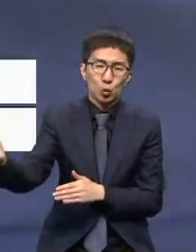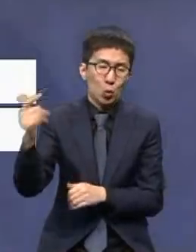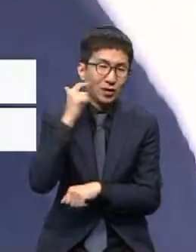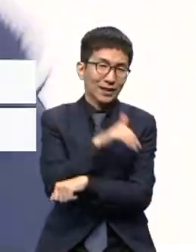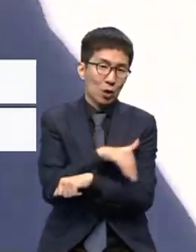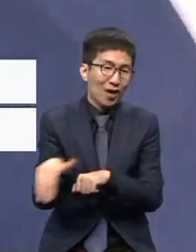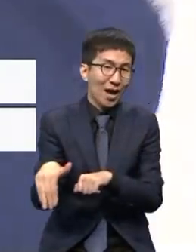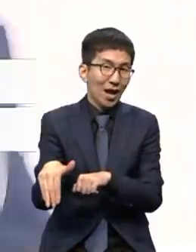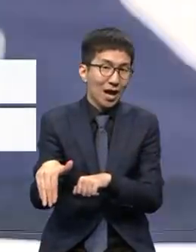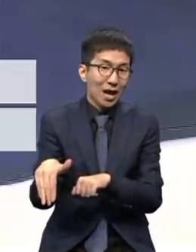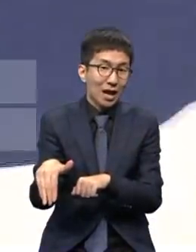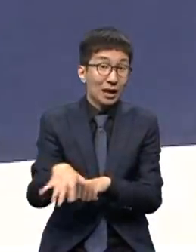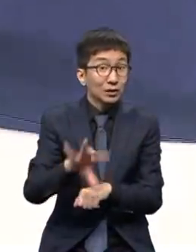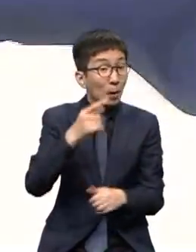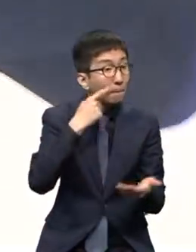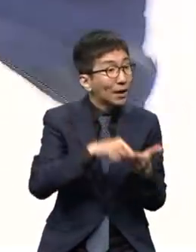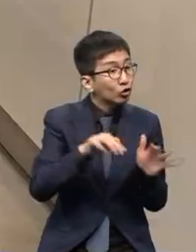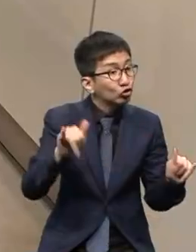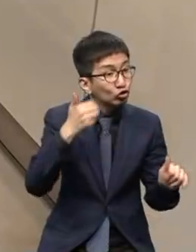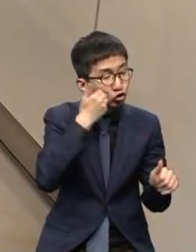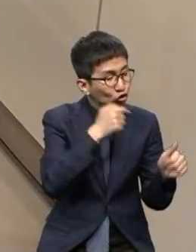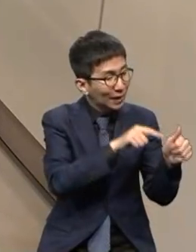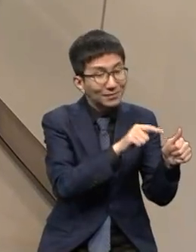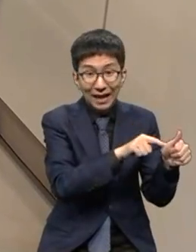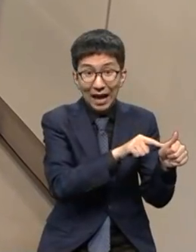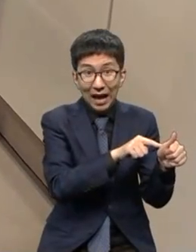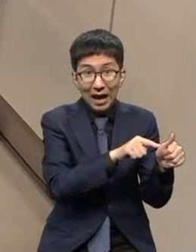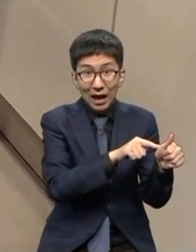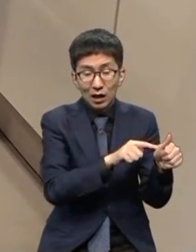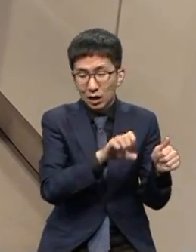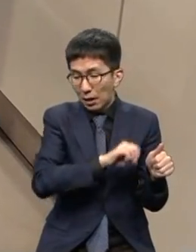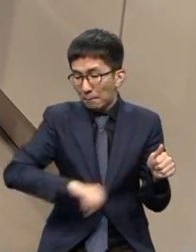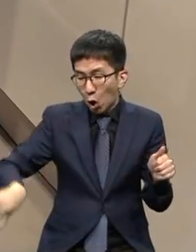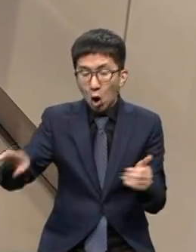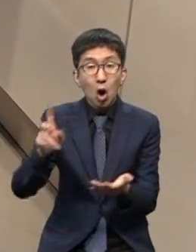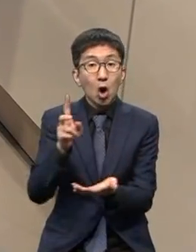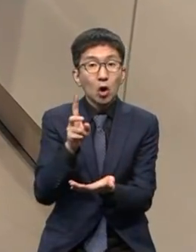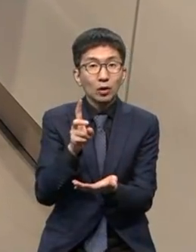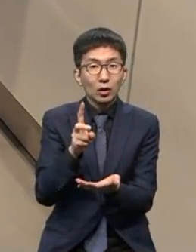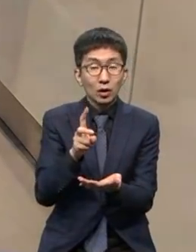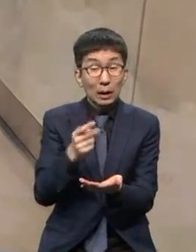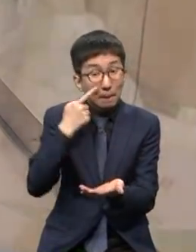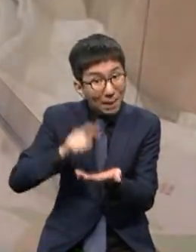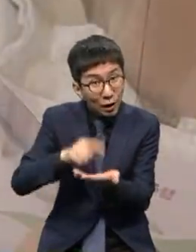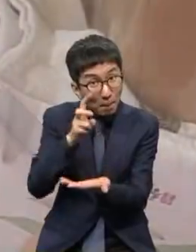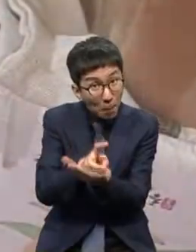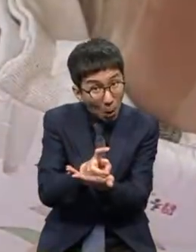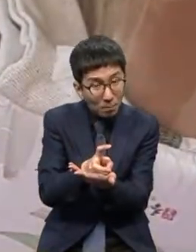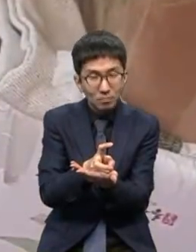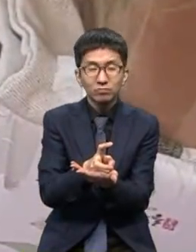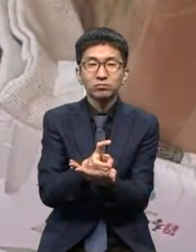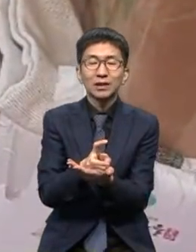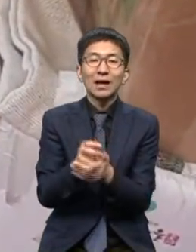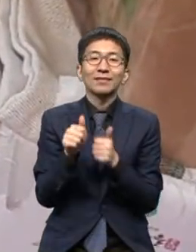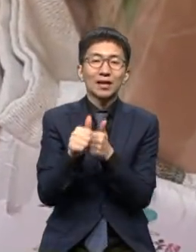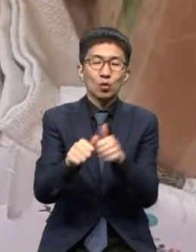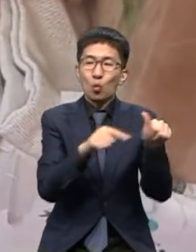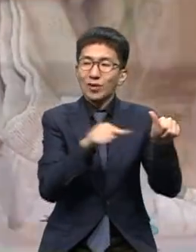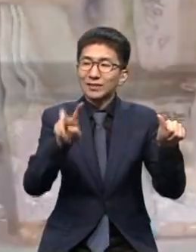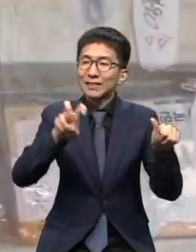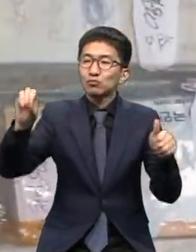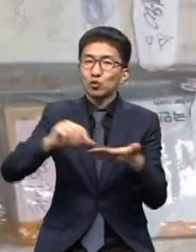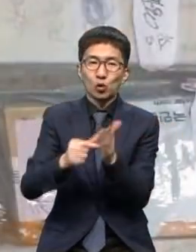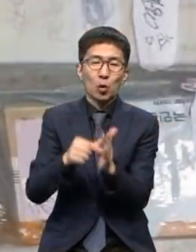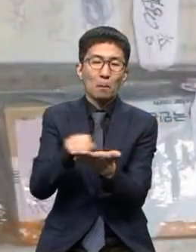돈을 처음 발견한 a 씨는 유실물 법에 따라 5 에서 20% 앨범에서 보상금을 받을 수 있다고 밝혔습니다